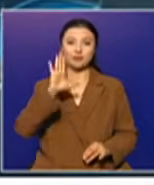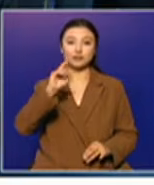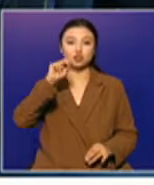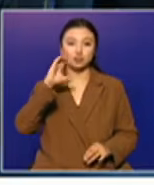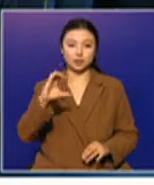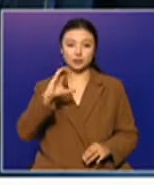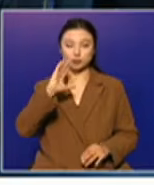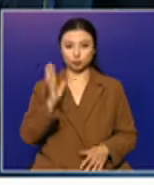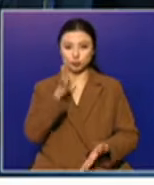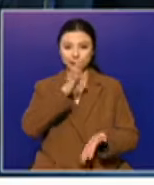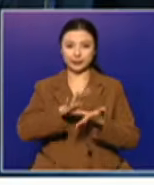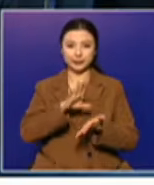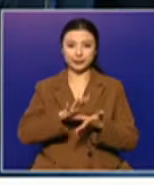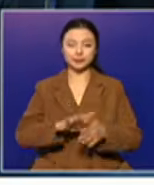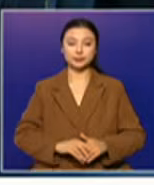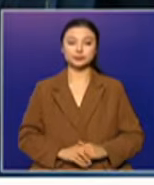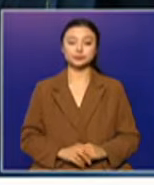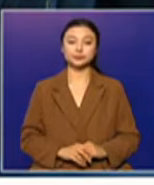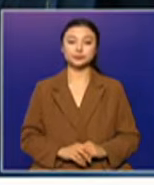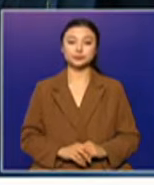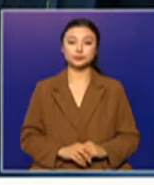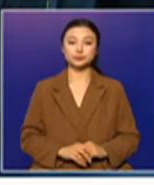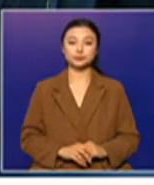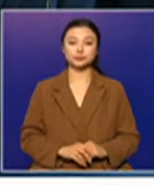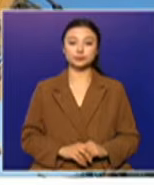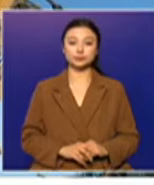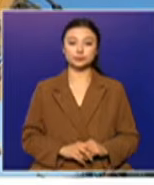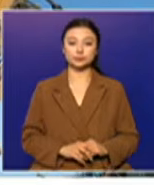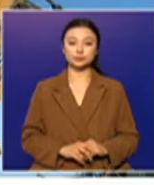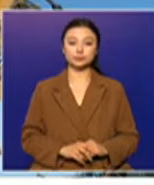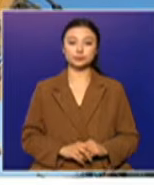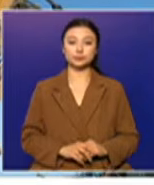Жанбота Рахметуллаұлы, Мұрат Қабдуллаұлы, Роман Капулов, Сарыарқа телеарнасы.